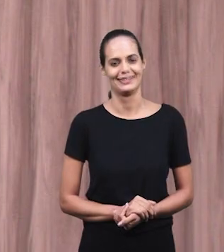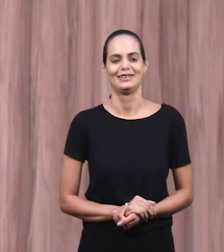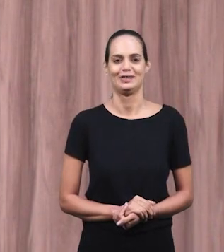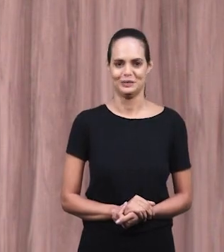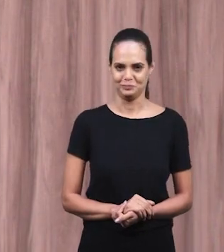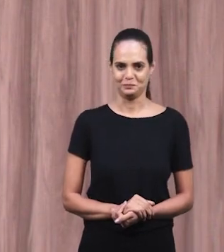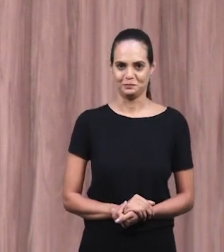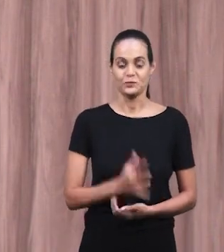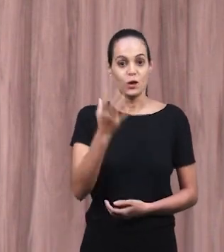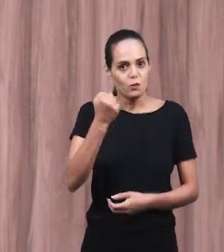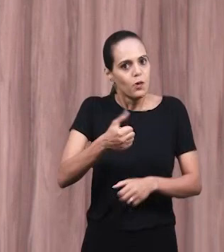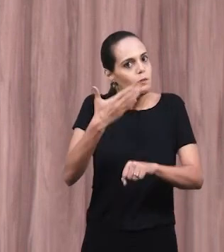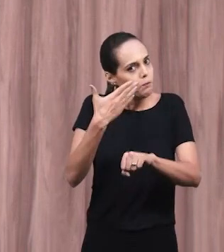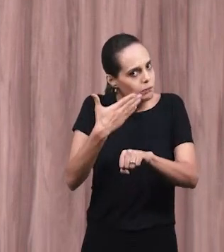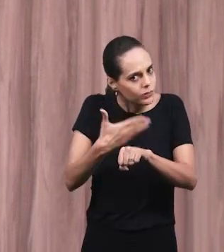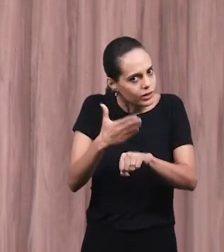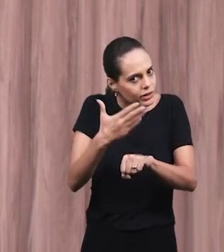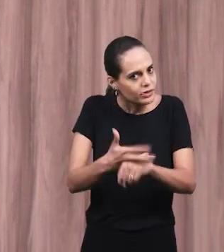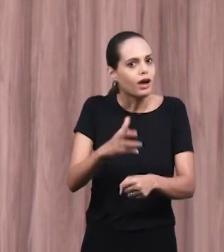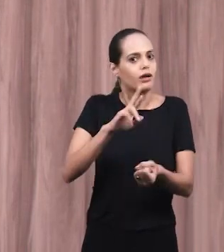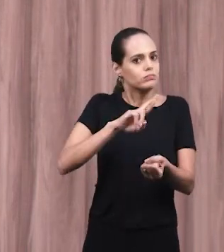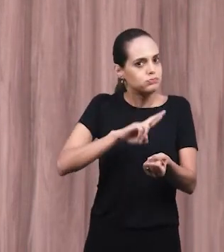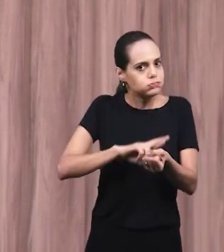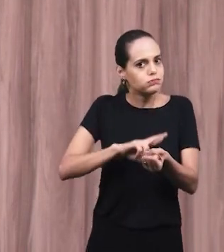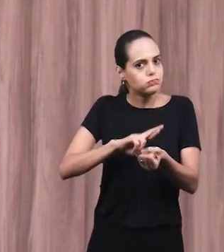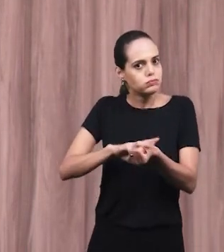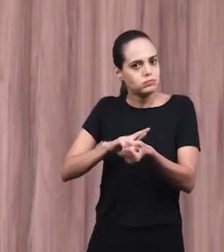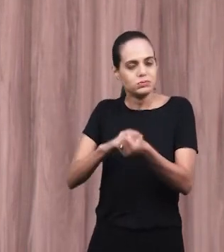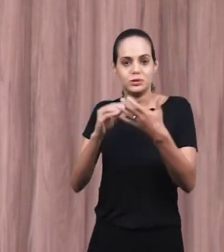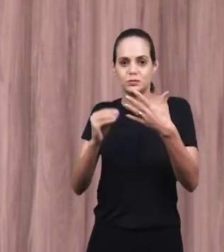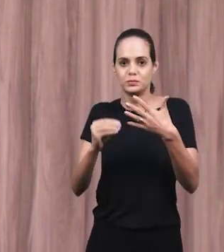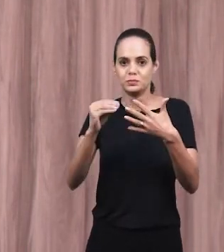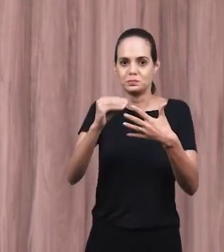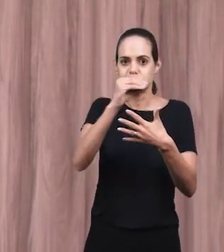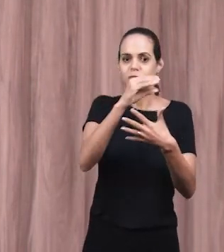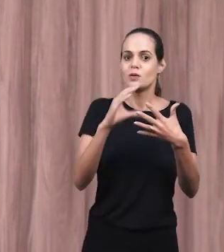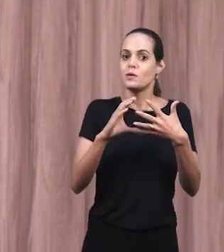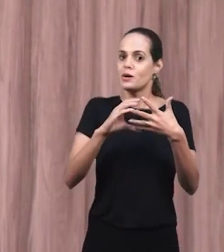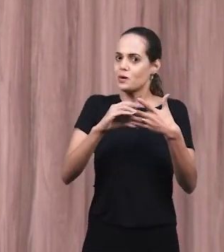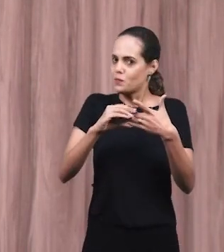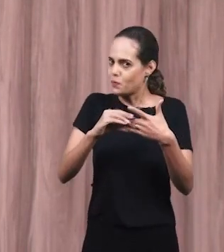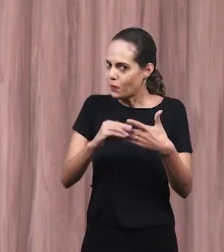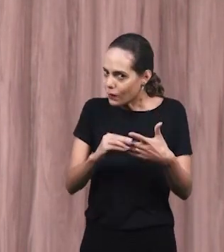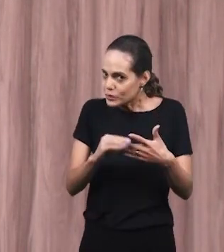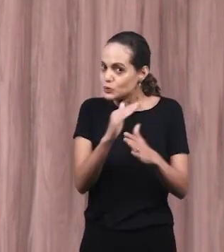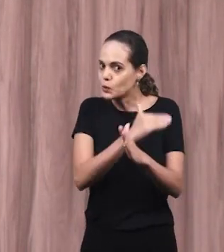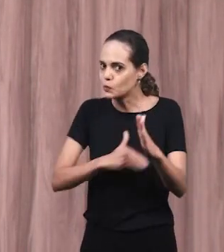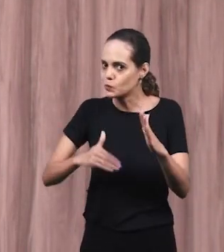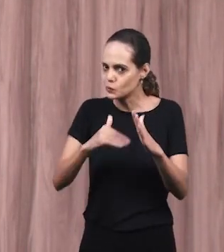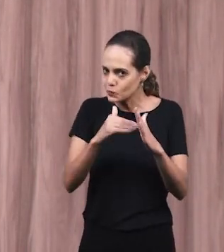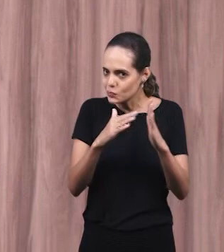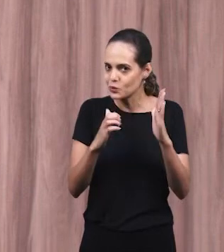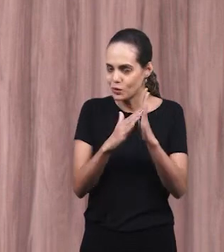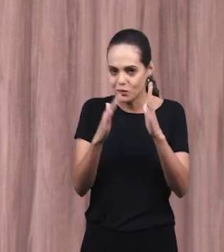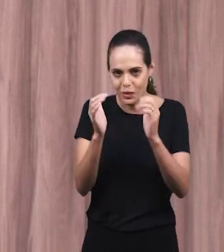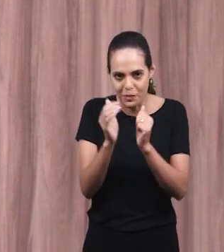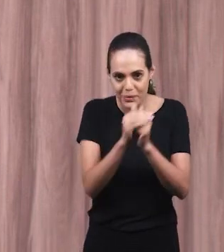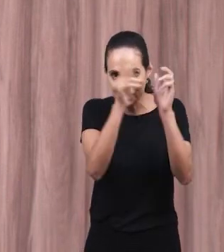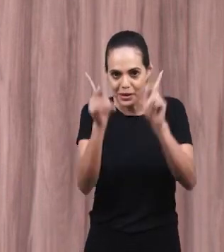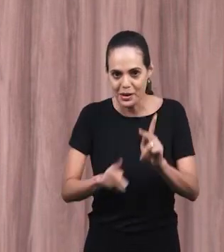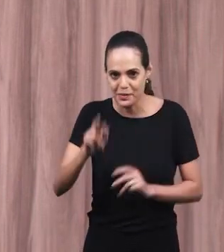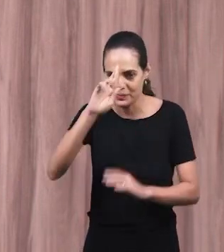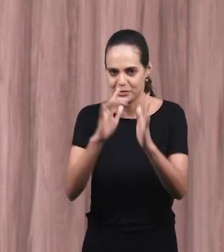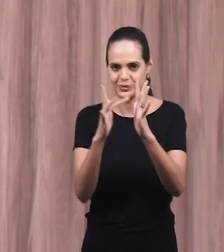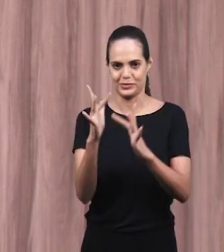Nous allons nous entraîner beaucoup le rythme, les accords, pour jouer toute la louange. Amen. À tous, la paix du